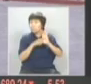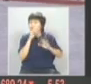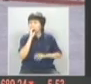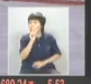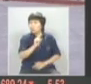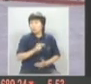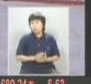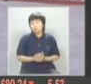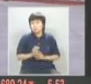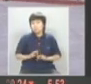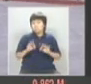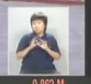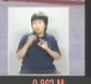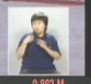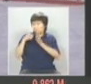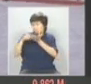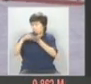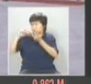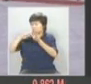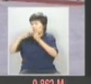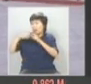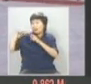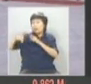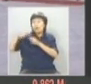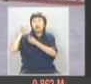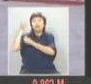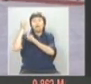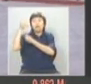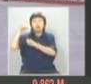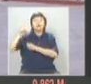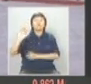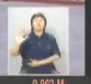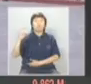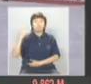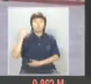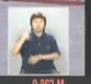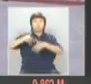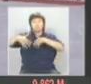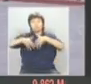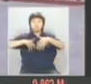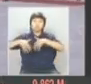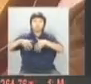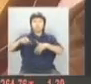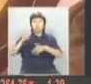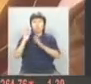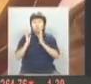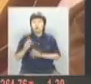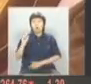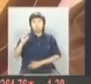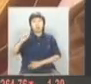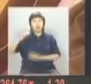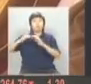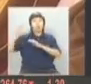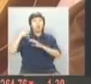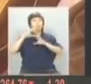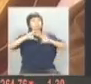ายังต้องมงสมาธิในการแก้ไขปญหาเหตุการณความไม่สงบในบ้านเมืองที่ประชาชนชาวบาเร็นหลายพันคนออกมาชุมนุประท่งรัฐ